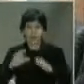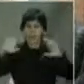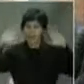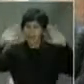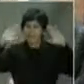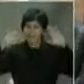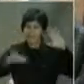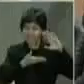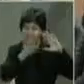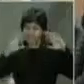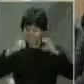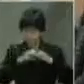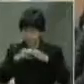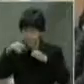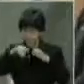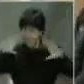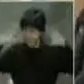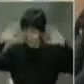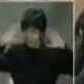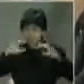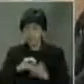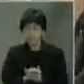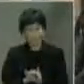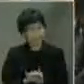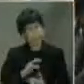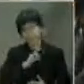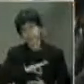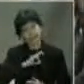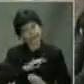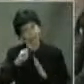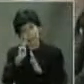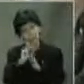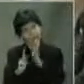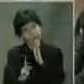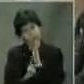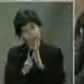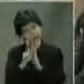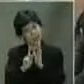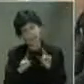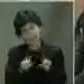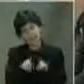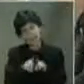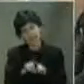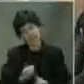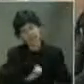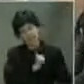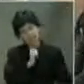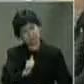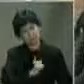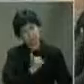ดนี้เป็นรัฐบาลใช้กฎหมายเหมือนบ้านป่าเมืองเถื่อน